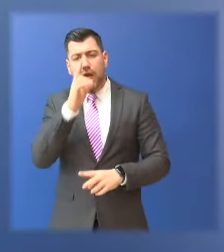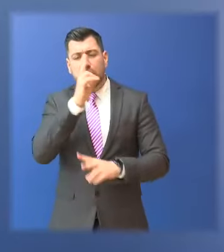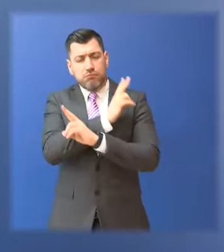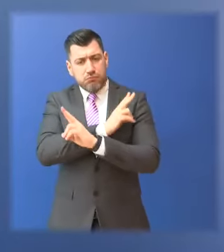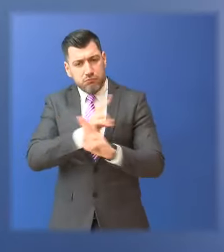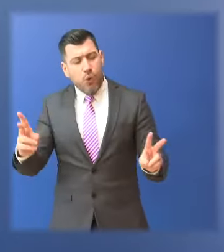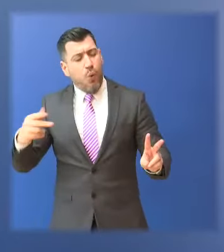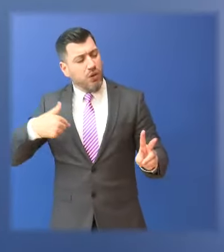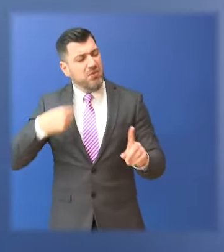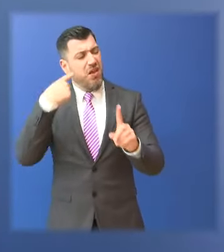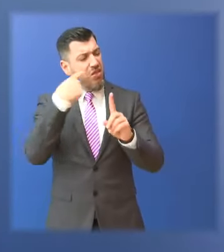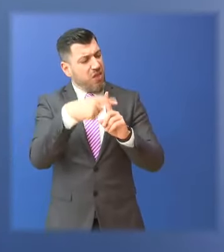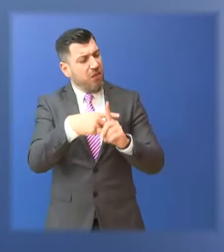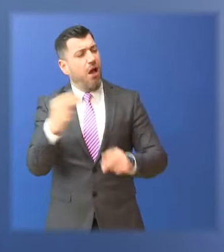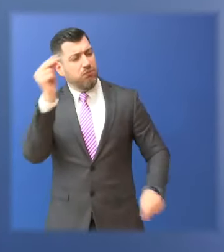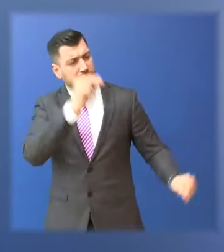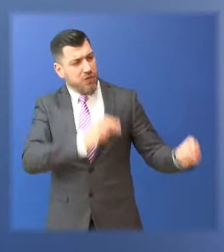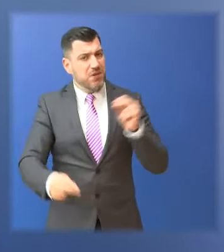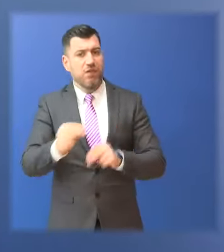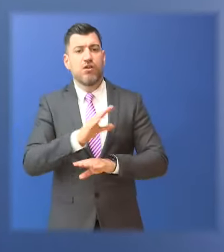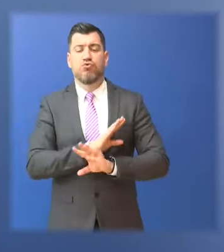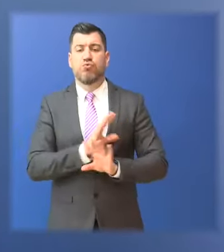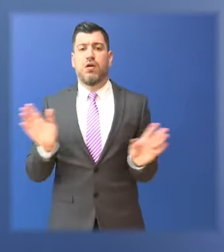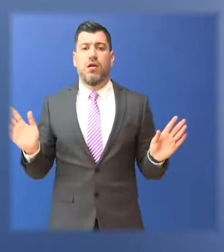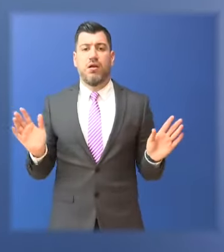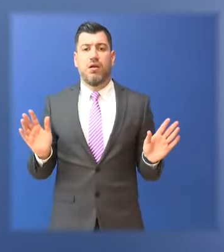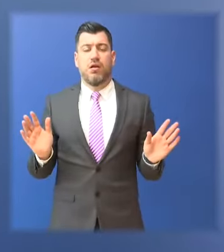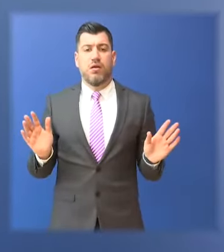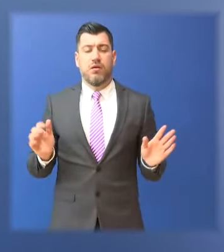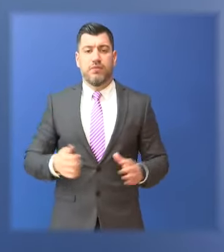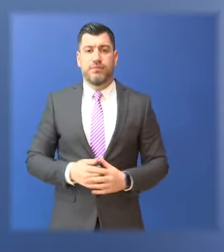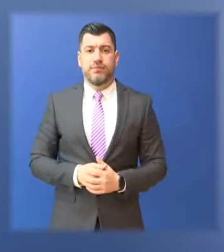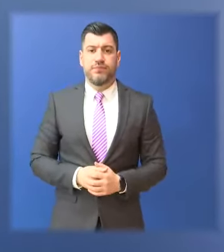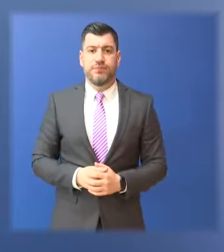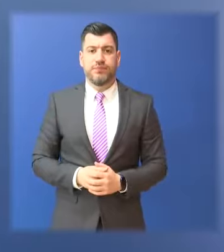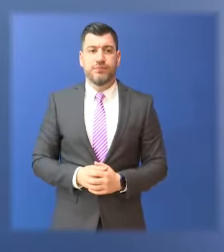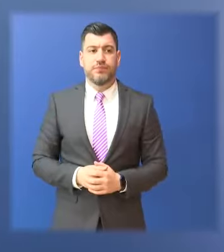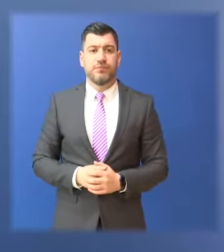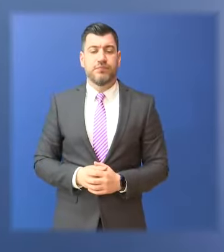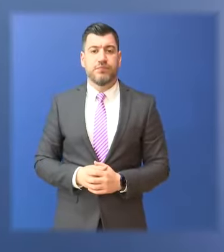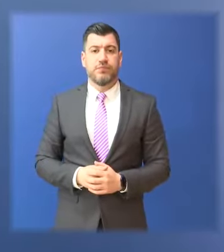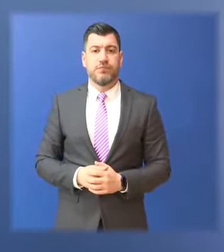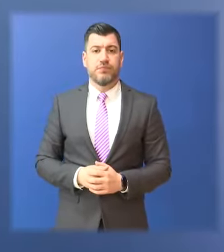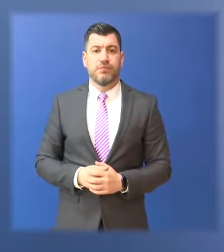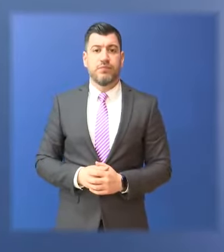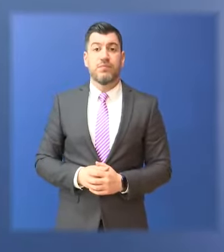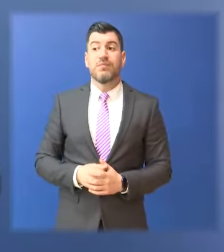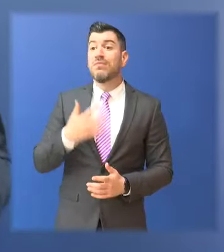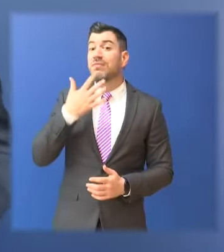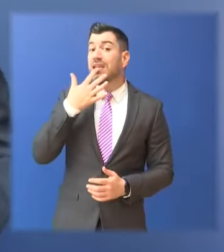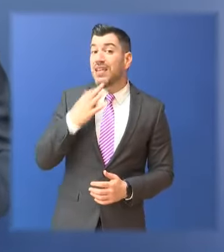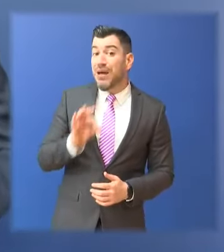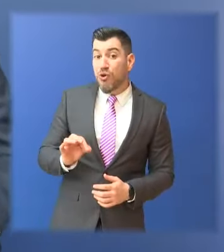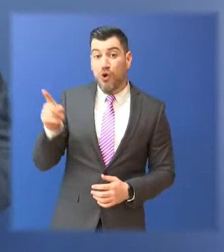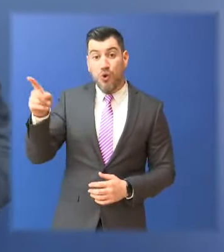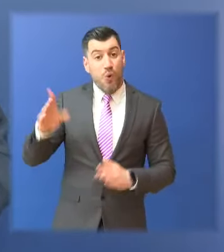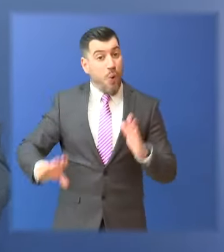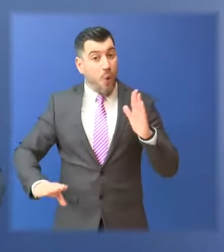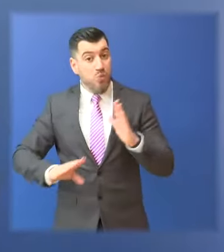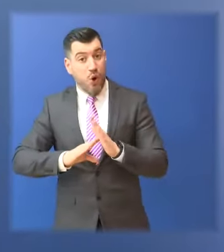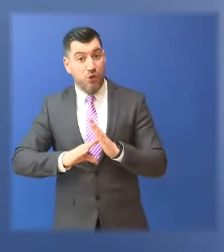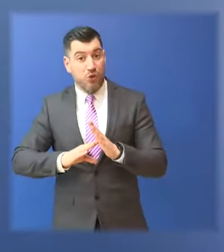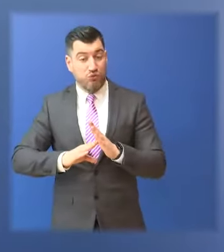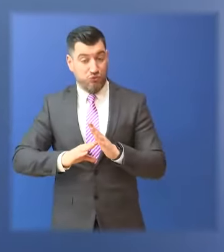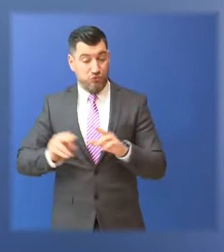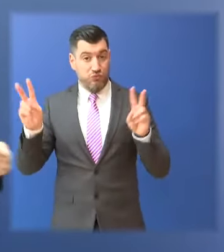μια μικροπολιτική λογική από την καθαρή θέση? Τι εμποδίζει έναν πρόεδρο ενός κόμματος να βγει ξεκάθαρα και να